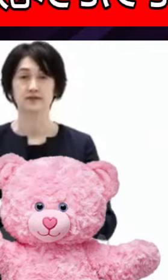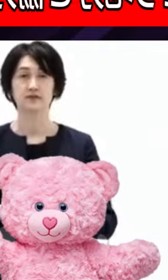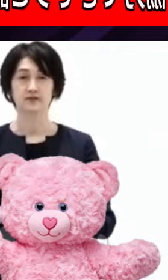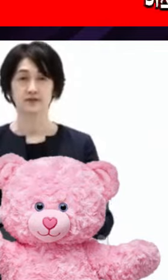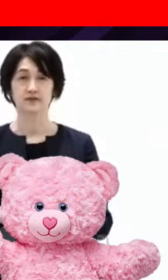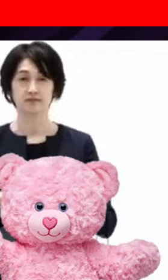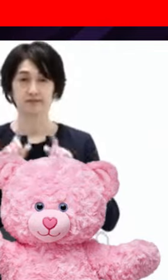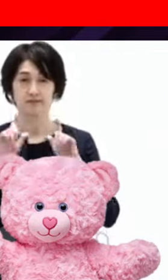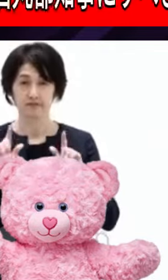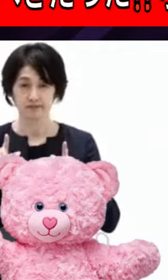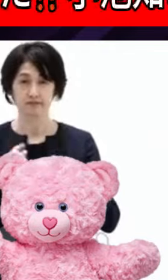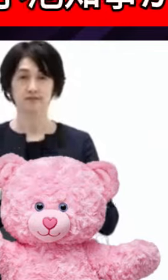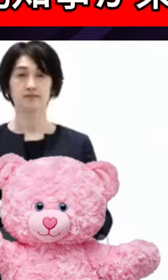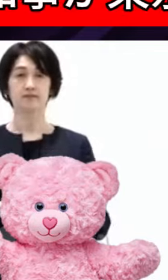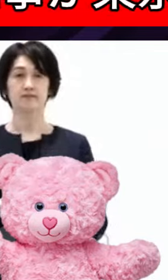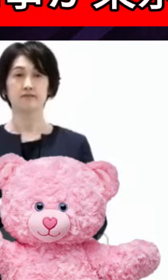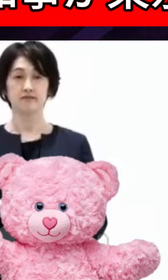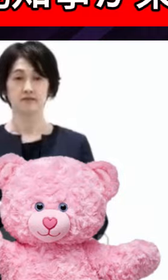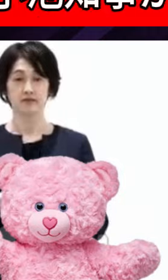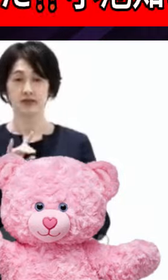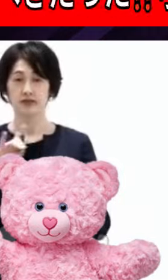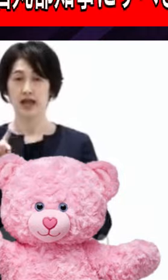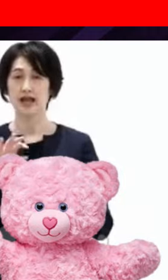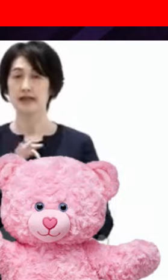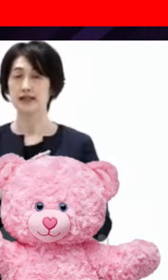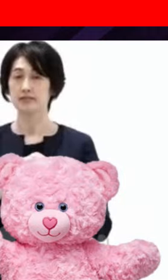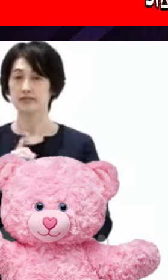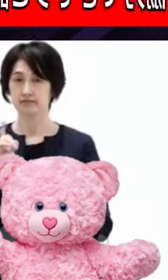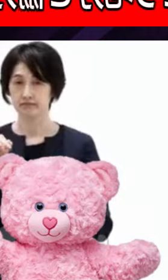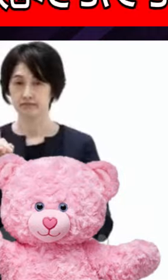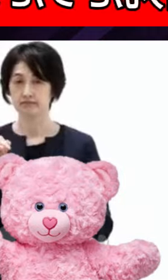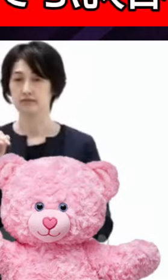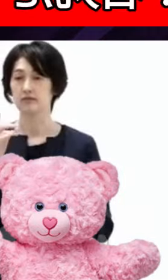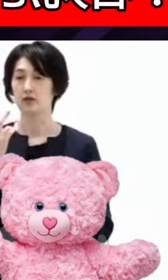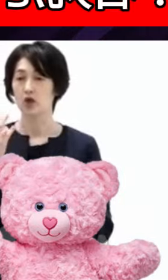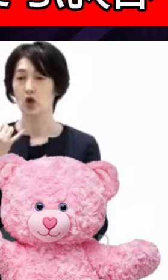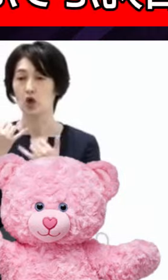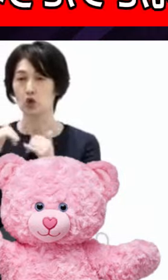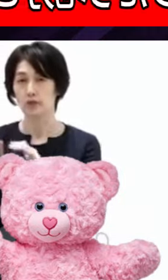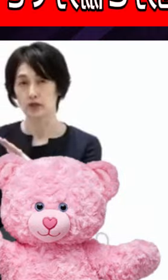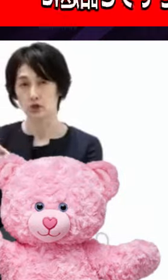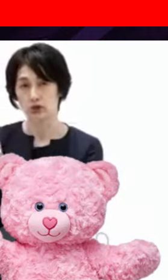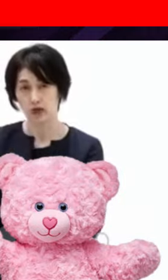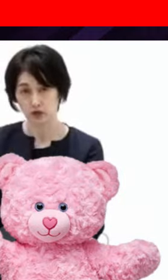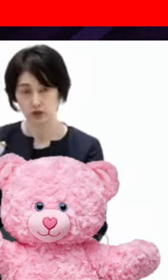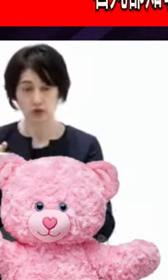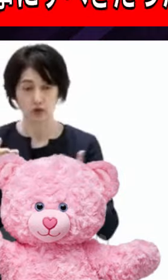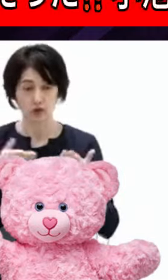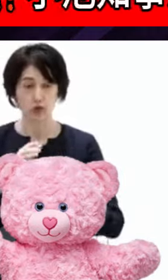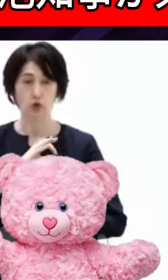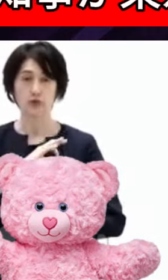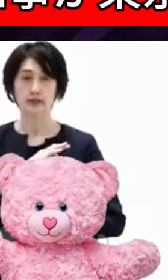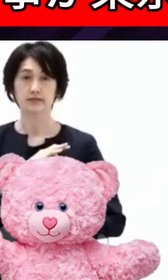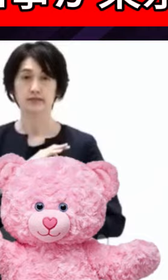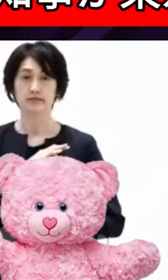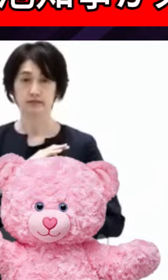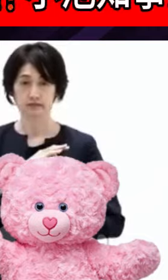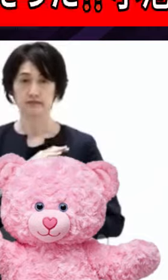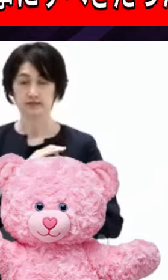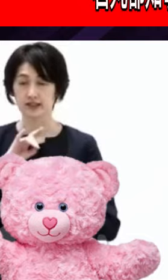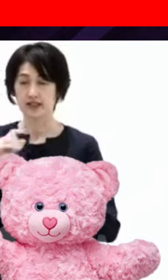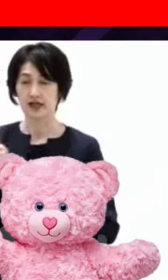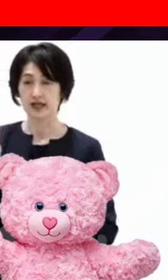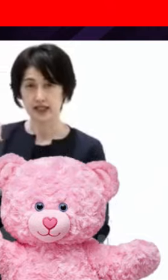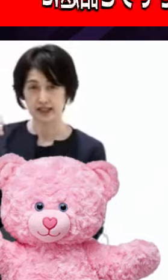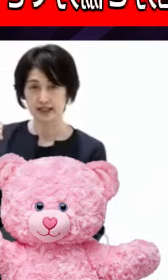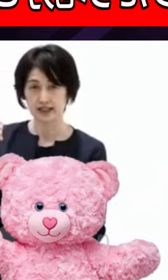もう言うまでもありませんが、議員というのは都民の代表、そして職員はそれに対して敬意を持って